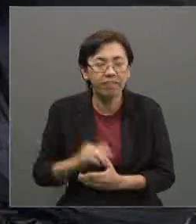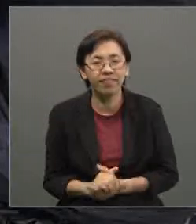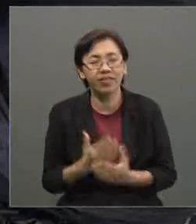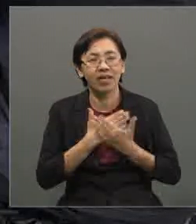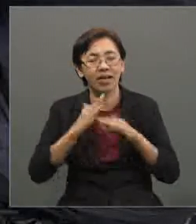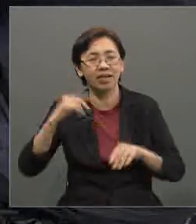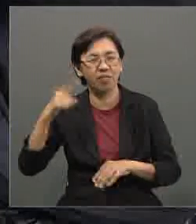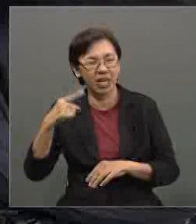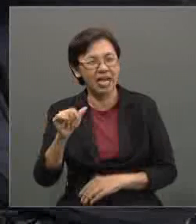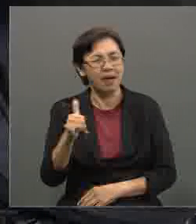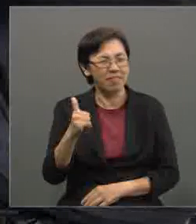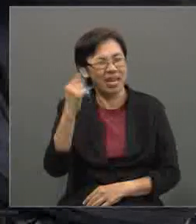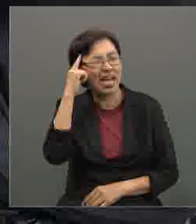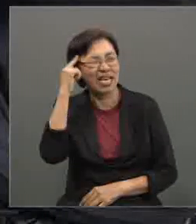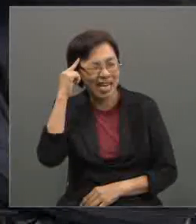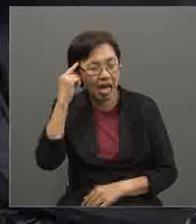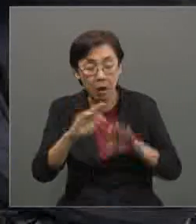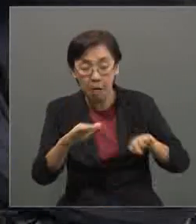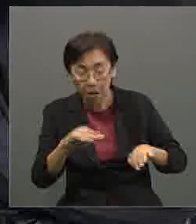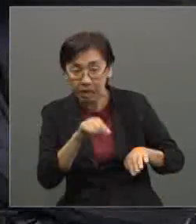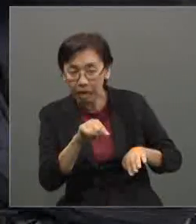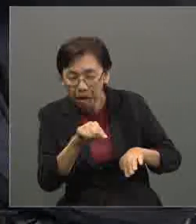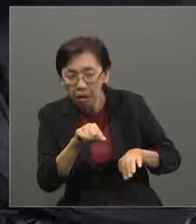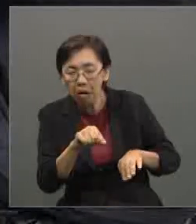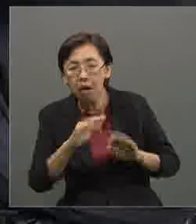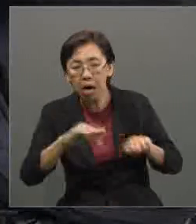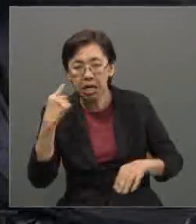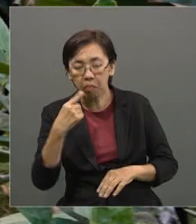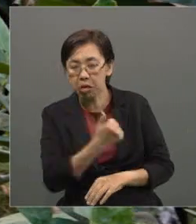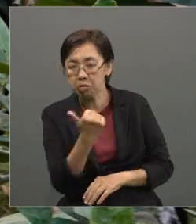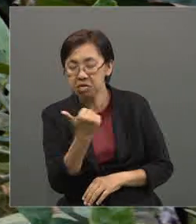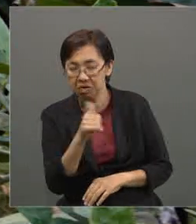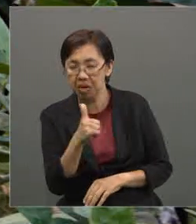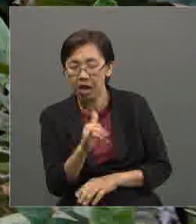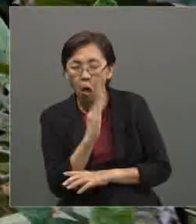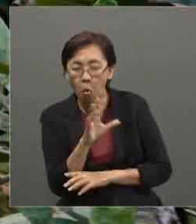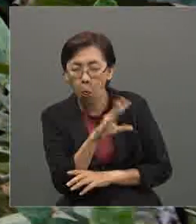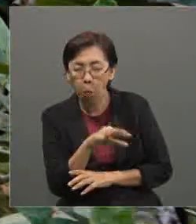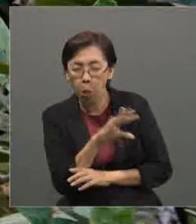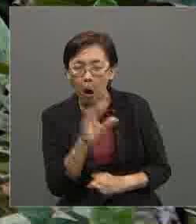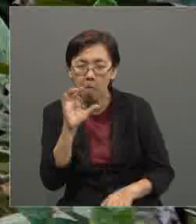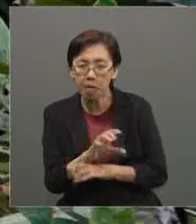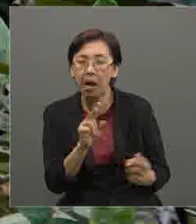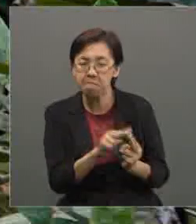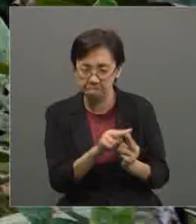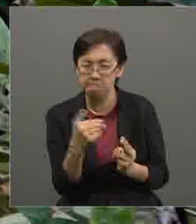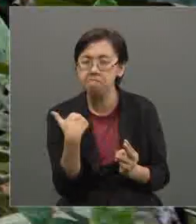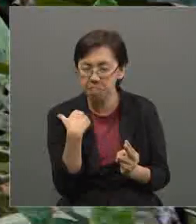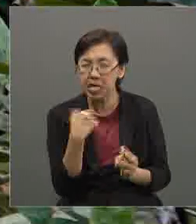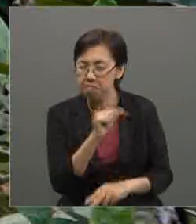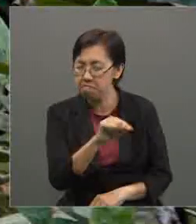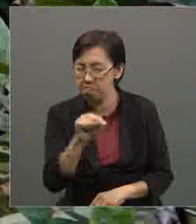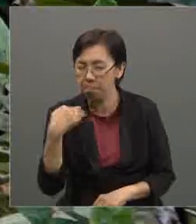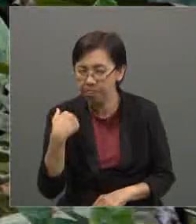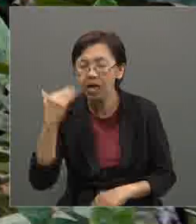อาจจะมีความเป็นไปได้นะคะว่าอาจจะมีเด็กหญิงรายอื่นๆเคยตกเป็นเหยื่อตอนนี้เจ้าหน้าที่กำลังเร่งขยายผลโดย